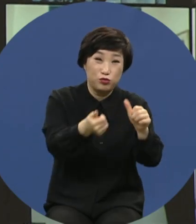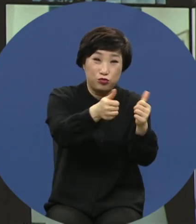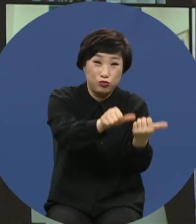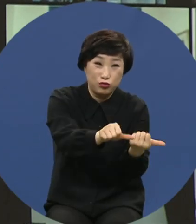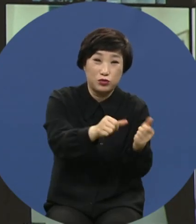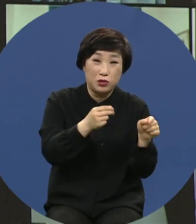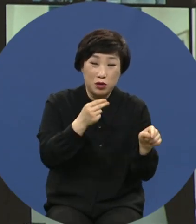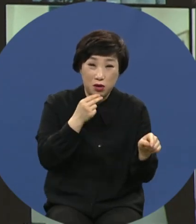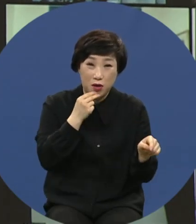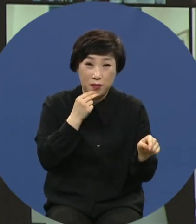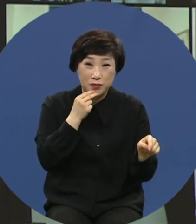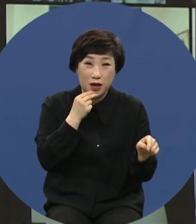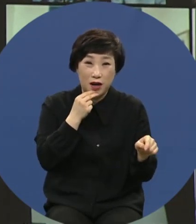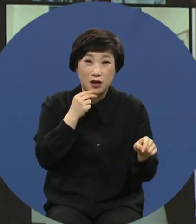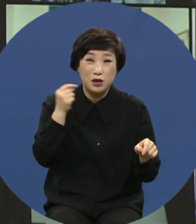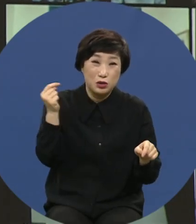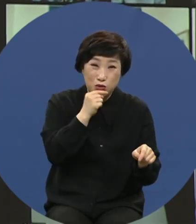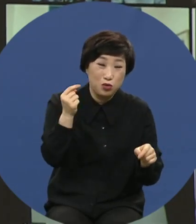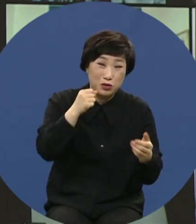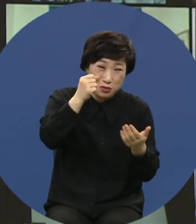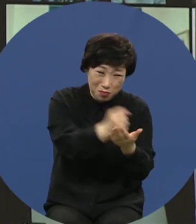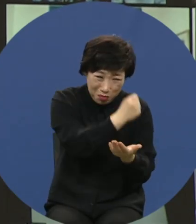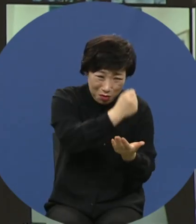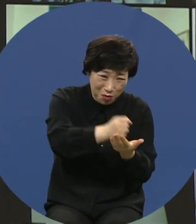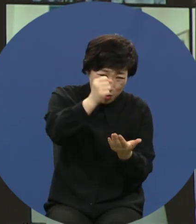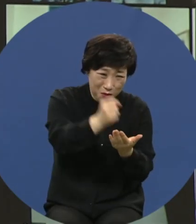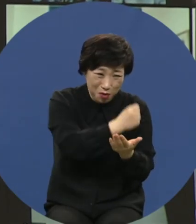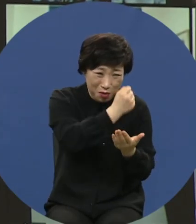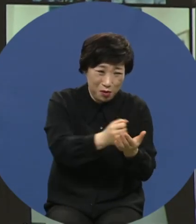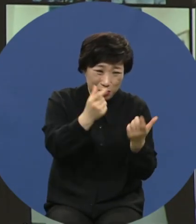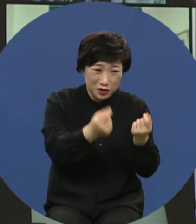죽지 않는다, 소금 치듯이